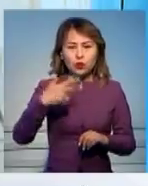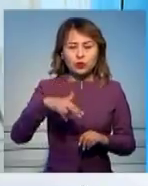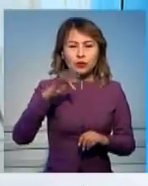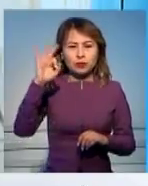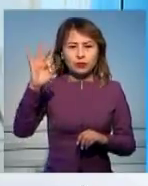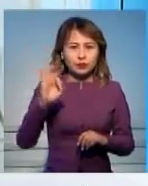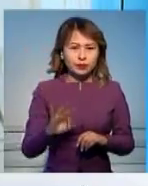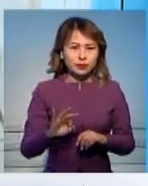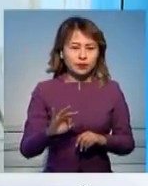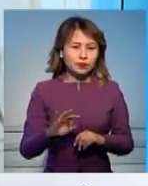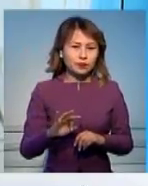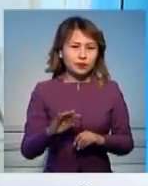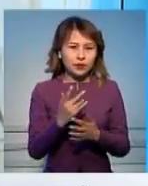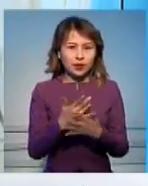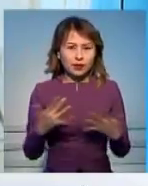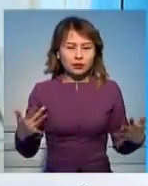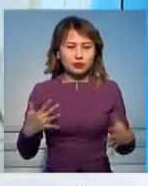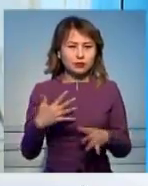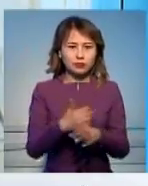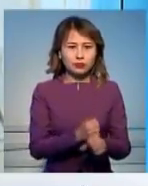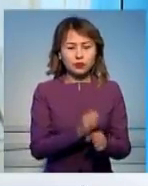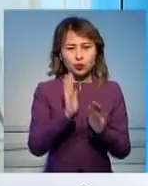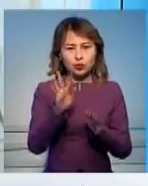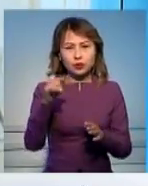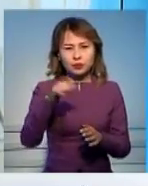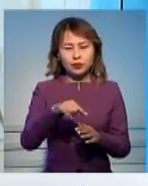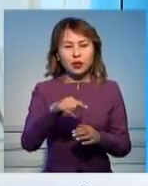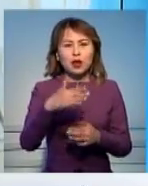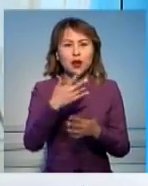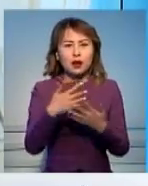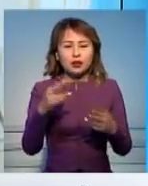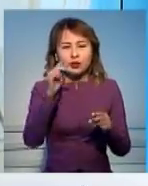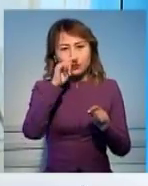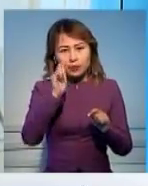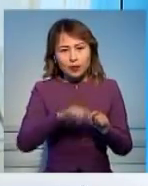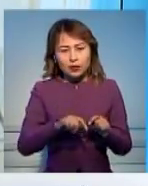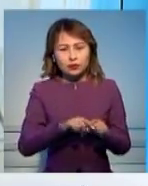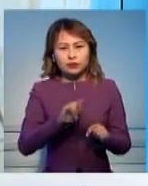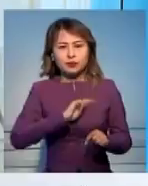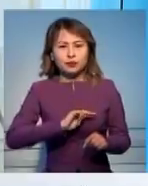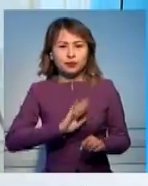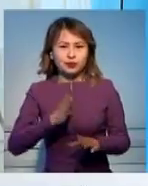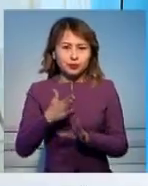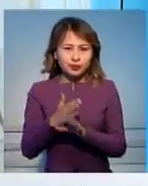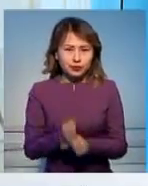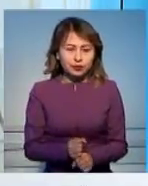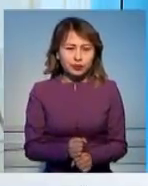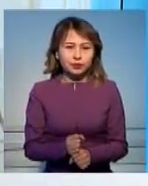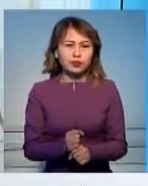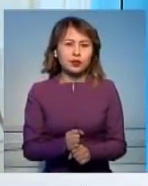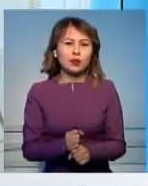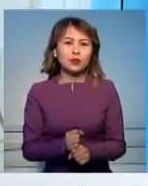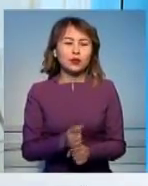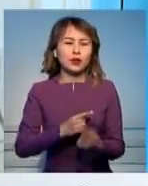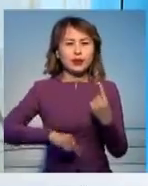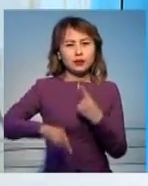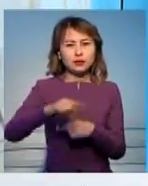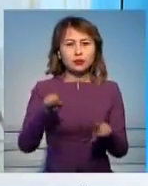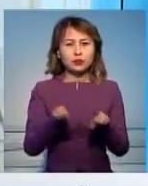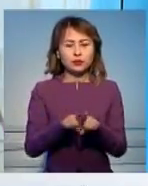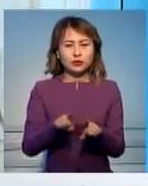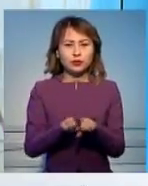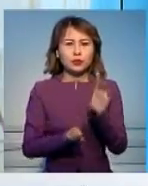пайызға тұру тексерудің түрлері қысқарады, 1000-ға жуық тексеретін адамдардың штаты қысқарады, және кәсіпкерлер көрсететін